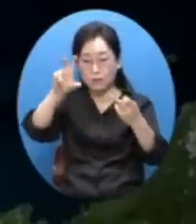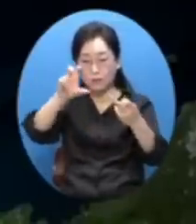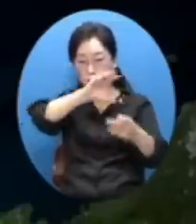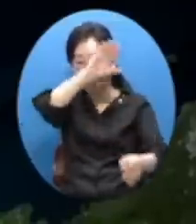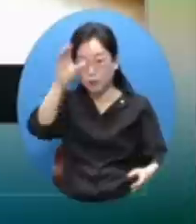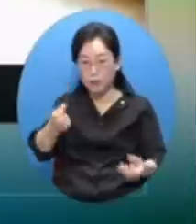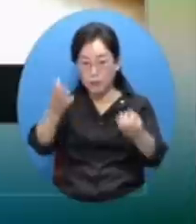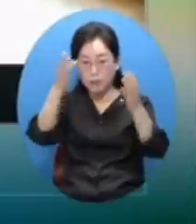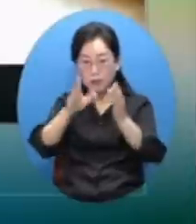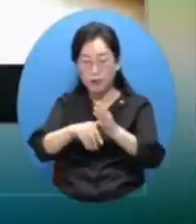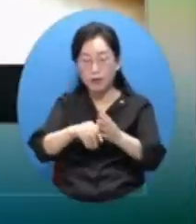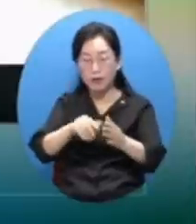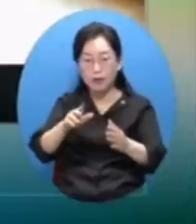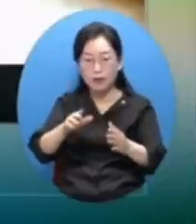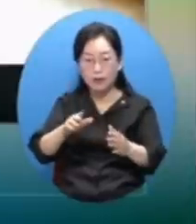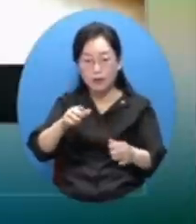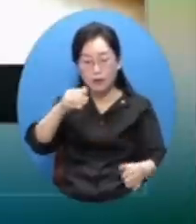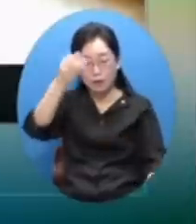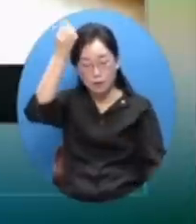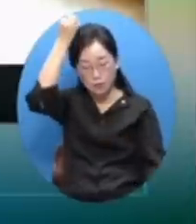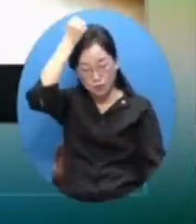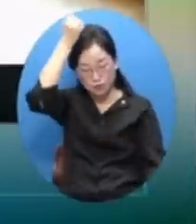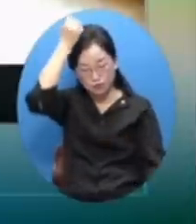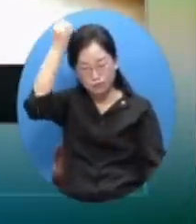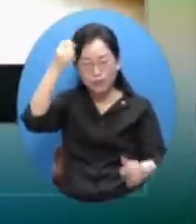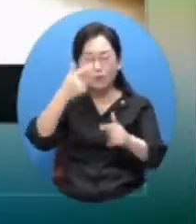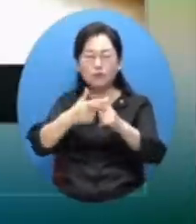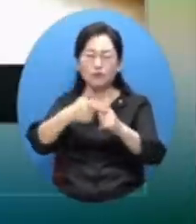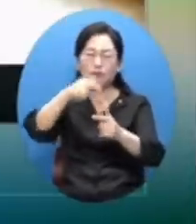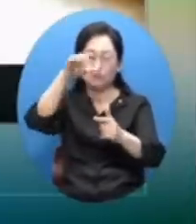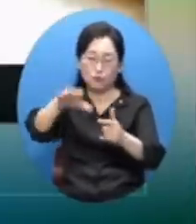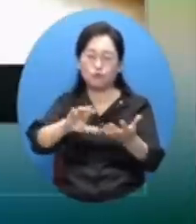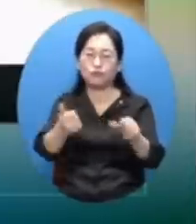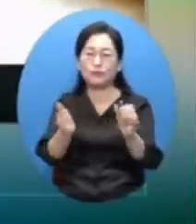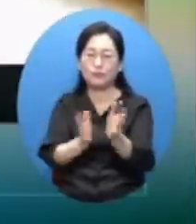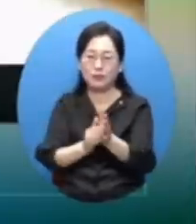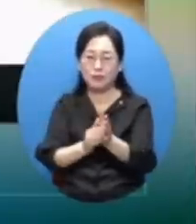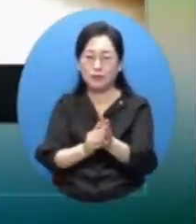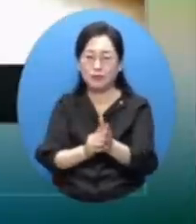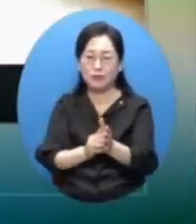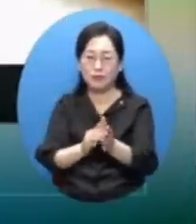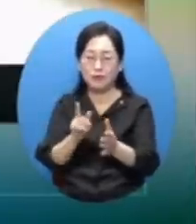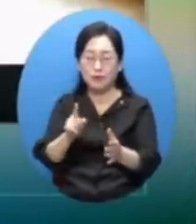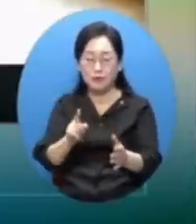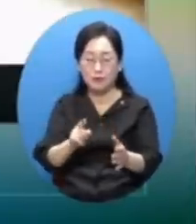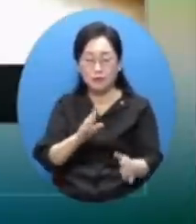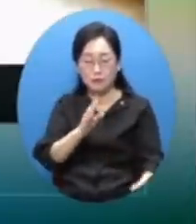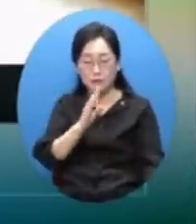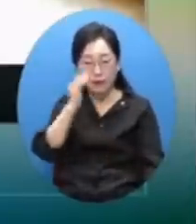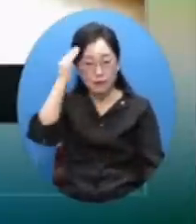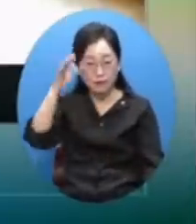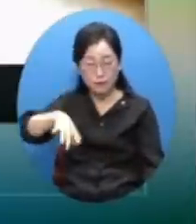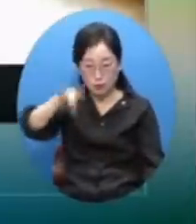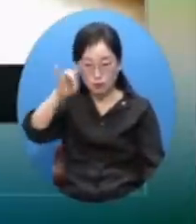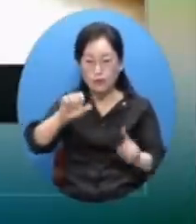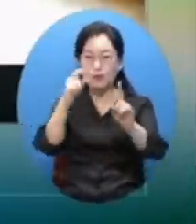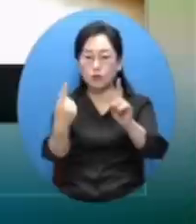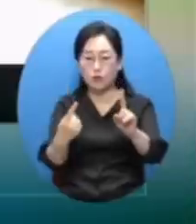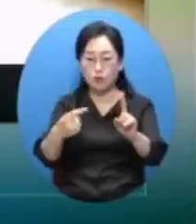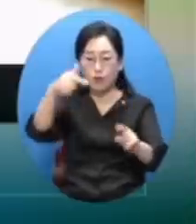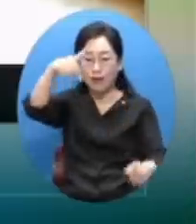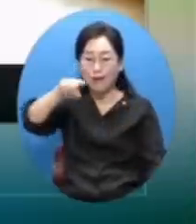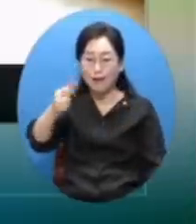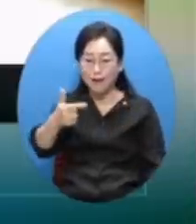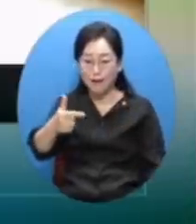병원 옥탑방에서 천국을 가십니다. 북한의 박사 공동 1호 한국 최초의 간 대량 절제술